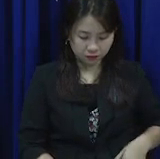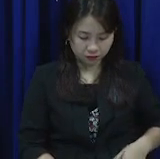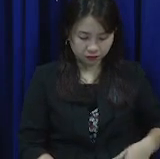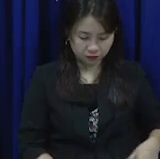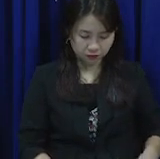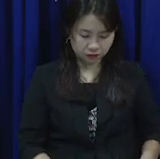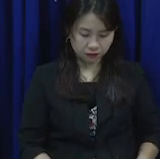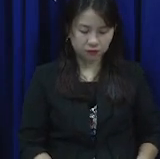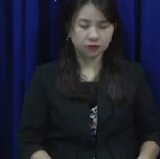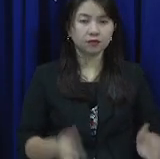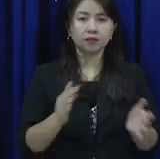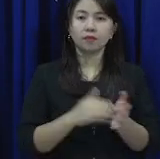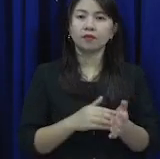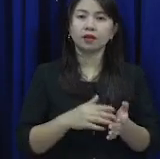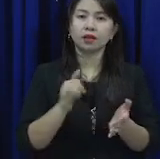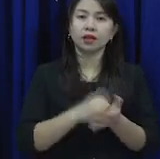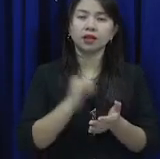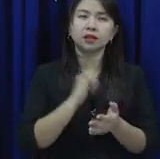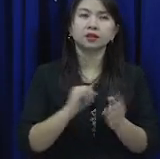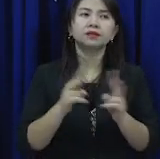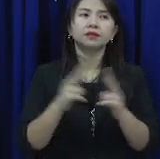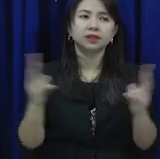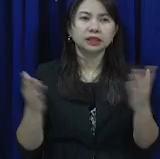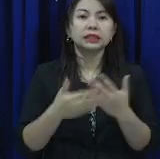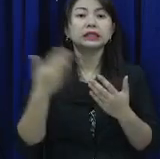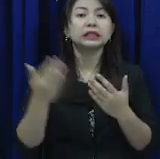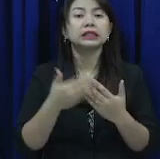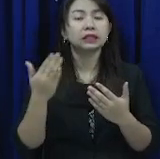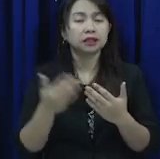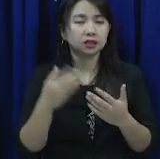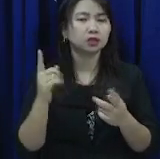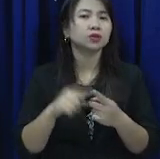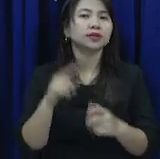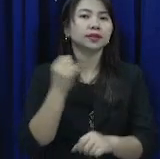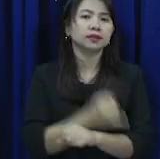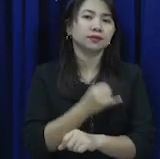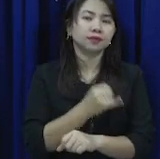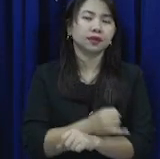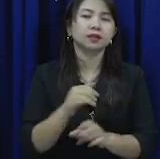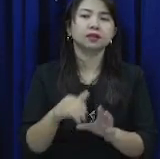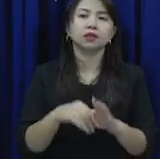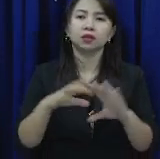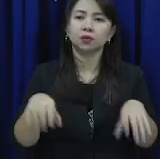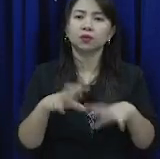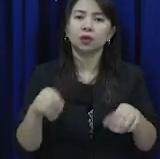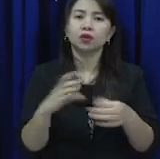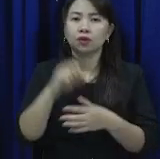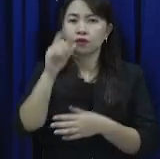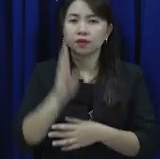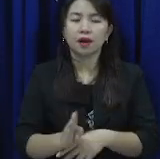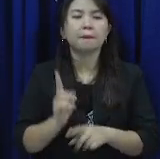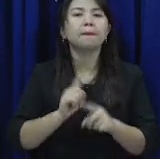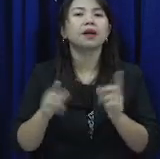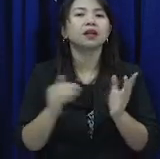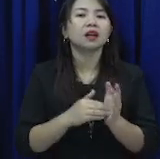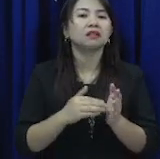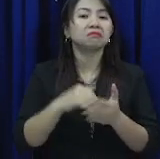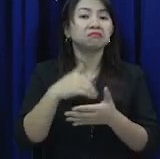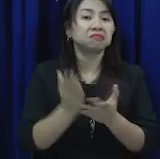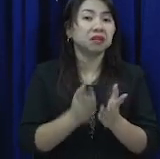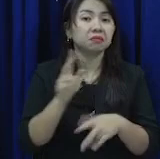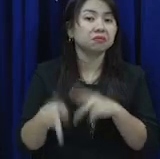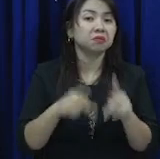It's because yan na sana yung pinakamadali na makapag invest kayo sa gawain ng panginoon but yet si people Tingnan niyo hindi niyo